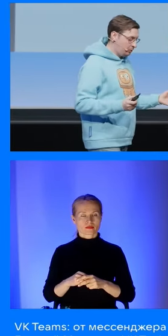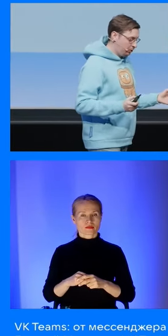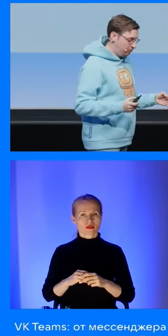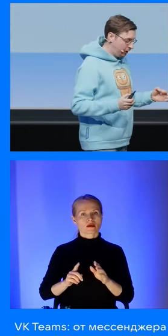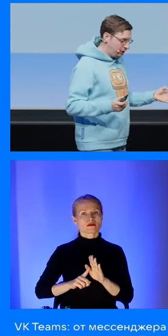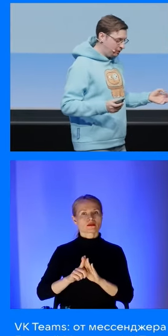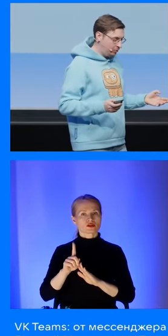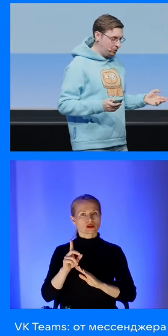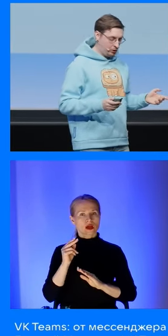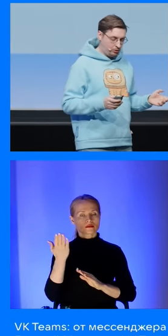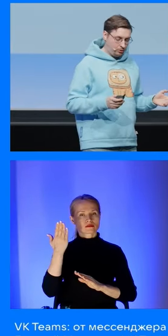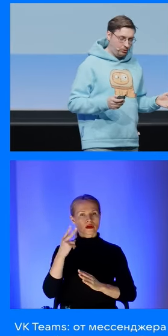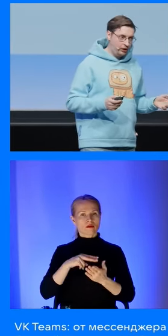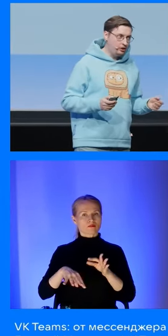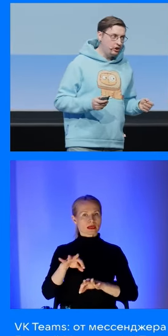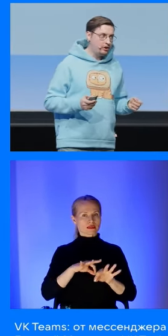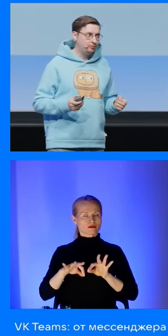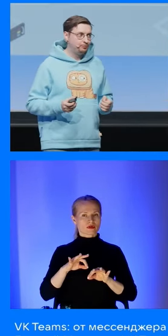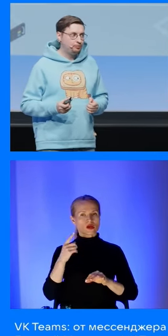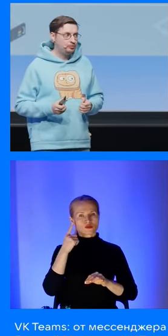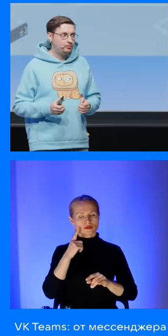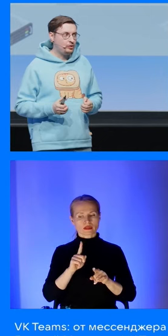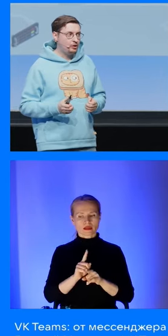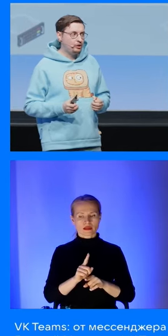Изначально, когда мы ее проектировали, мы думали, что такие ячейки,